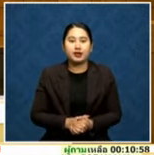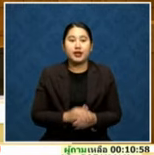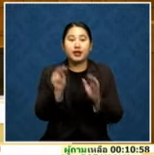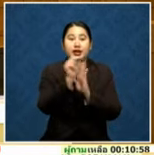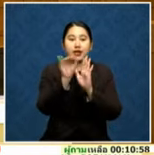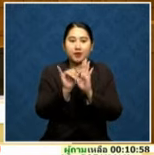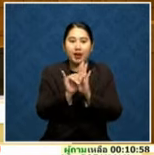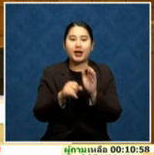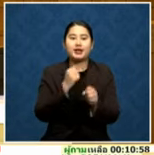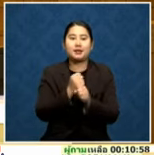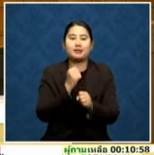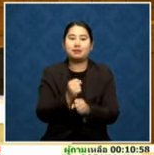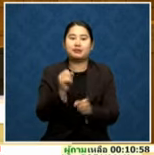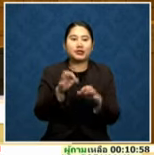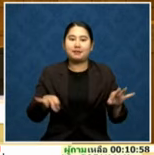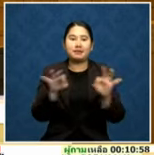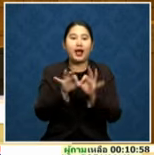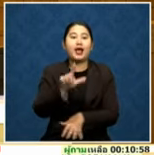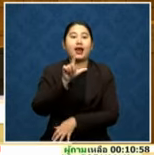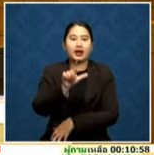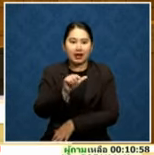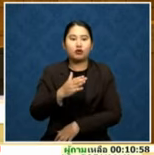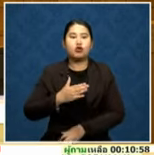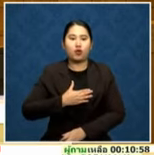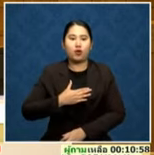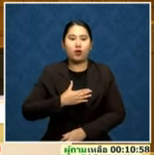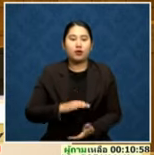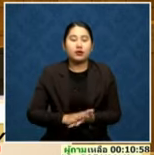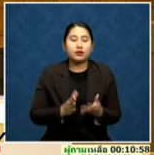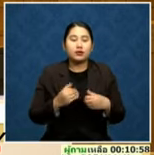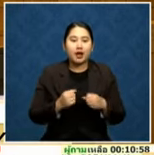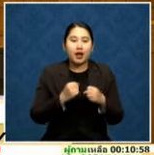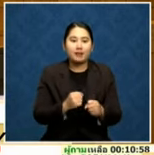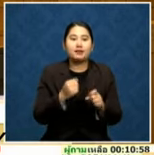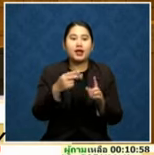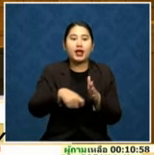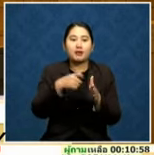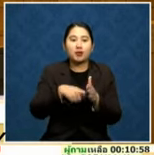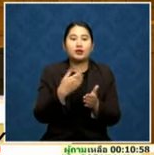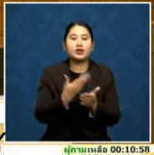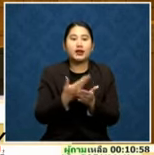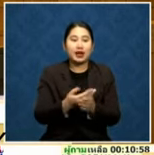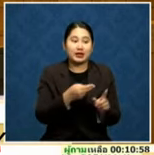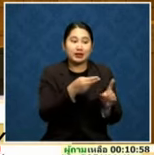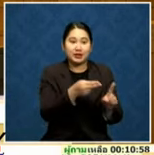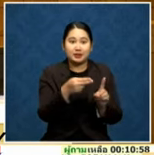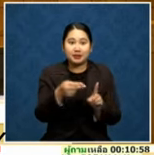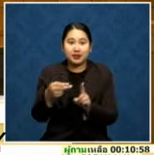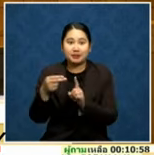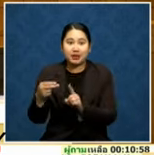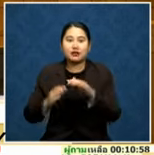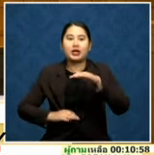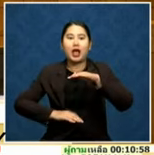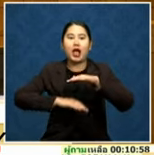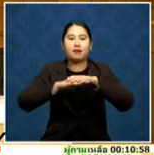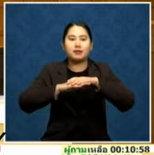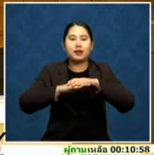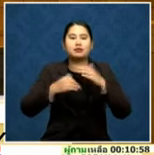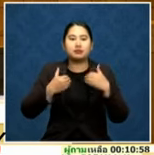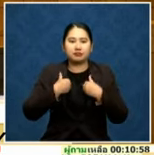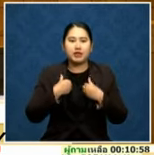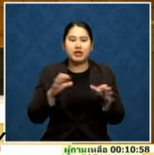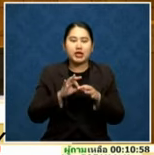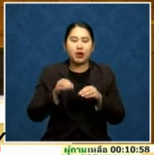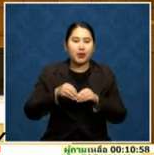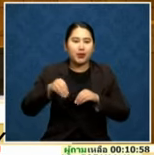เป็โยบายหก็ แล้วก็ เหผลทเราต้ใช้เงิน 80, บาท และก็จำกัดพื้นที่ในก